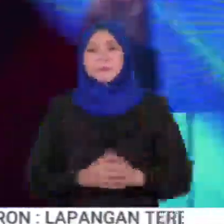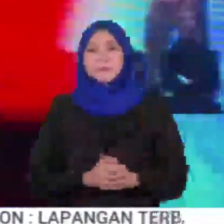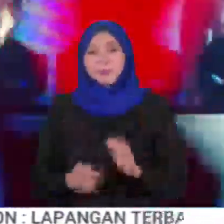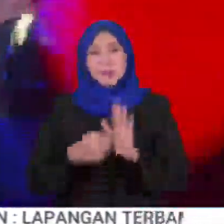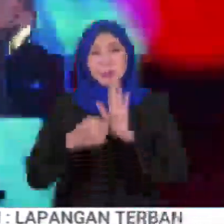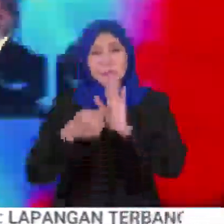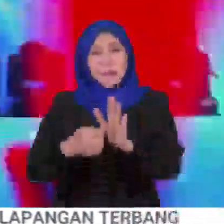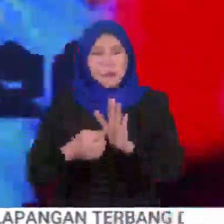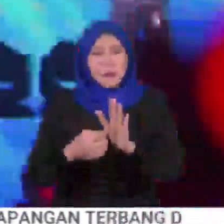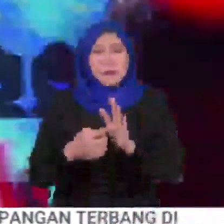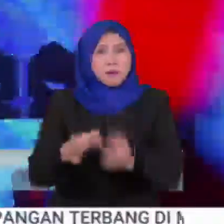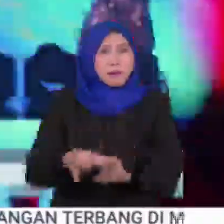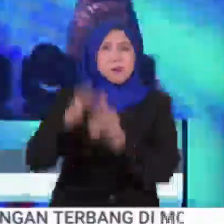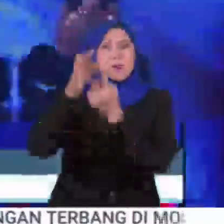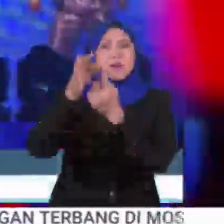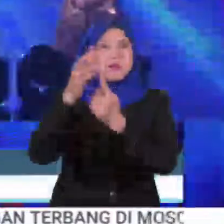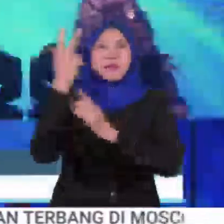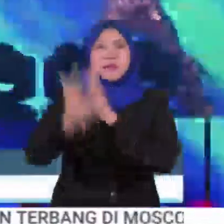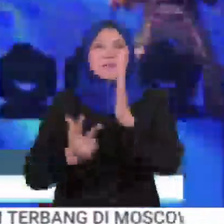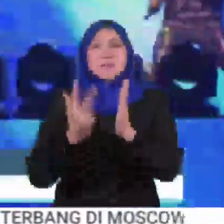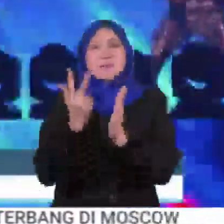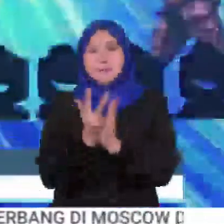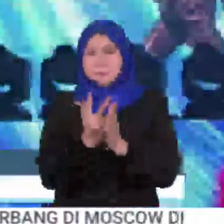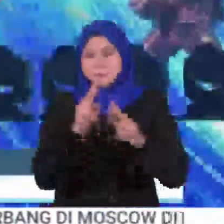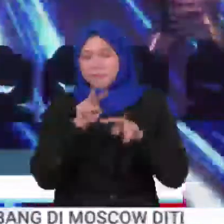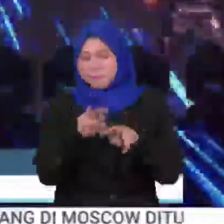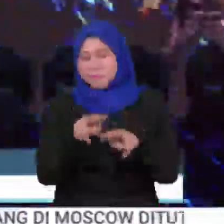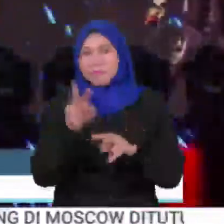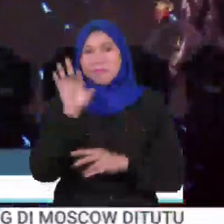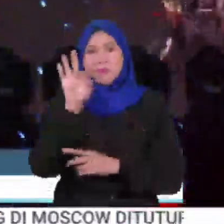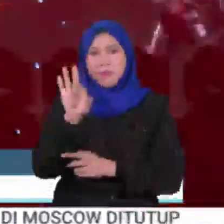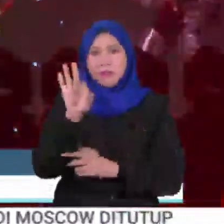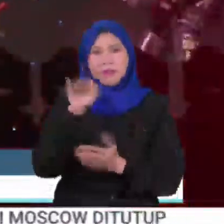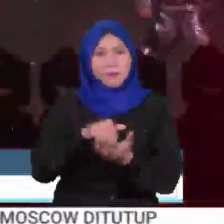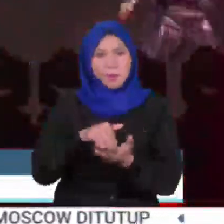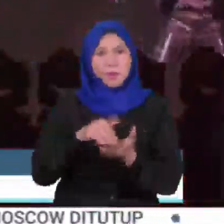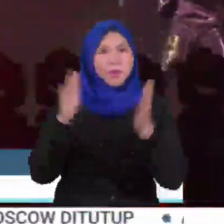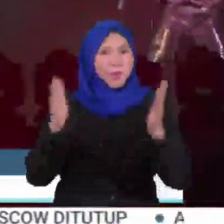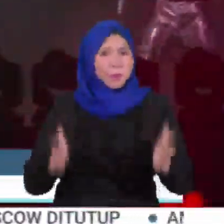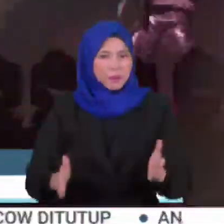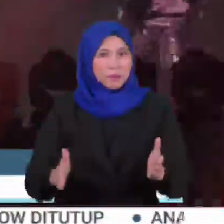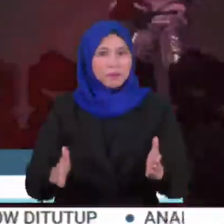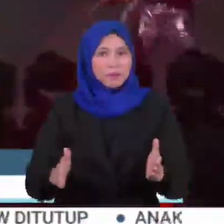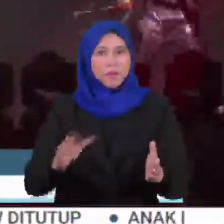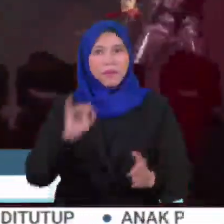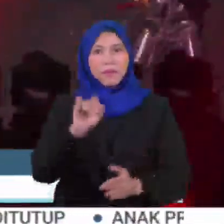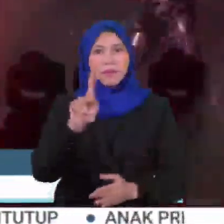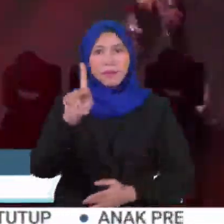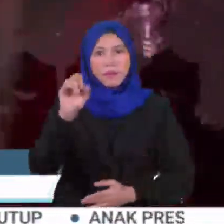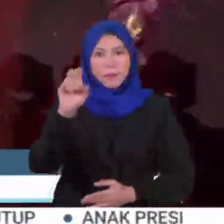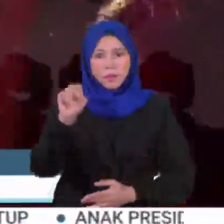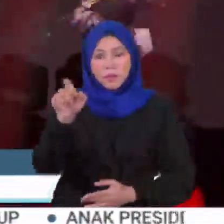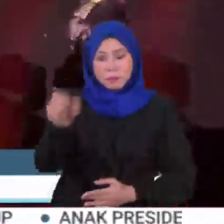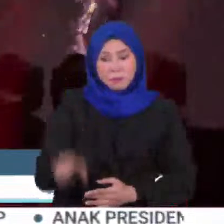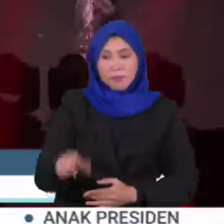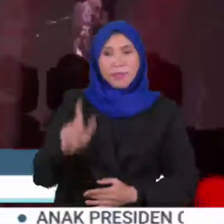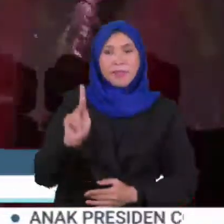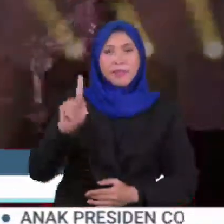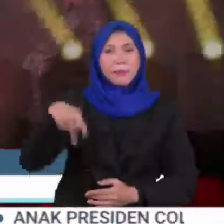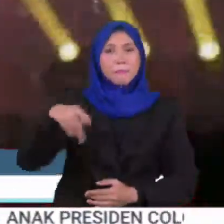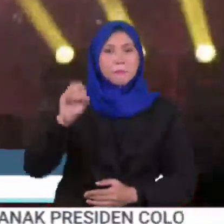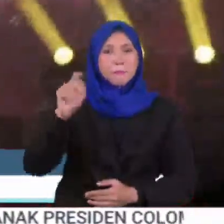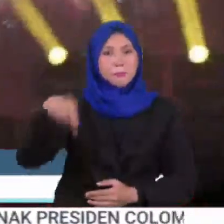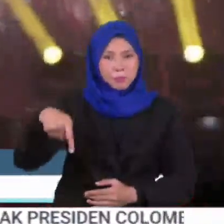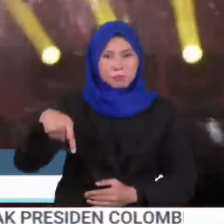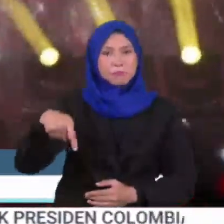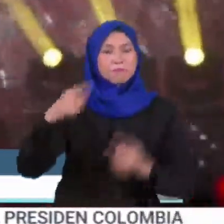Persembahan luar biasa kira-kira 3 jam disaksikan 9,000 ikonik. Icon, salah satu kumpulan K-pop Korea